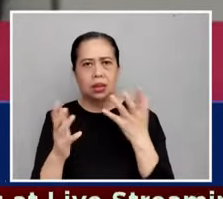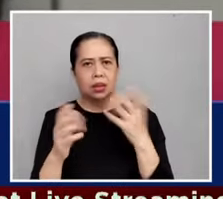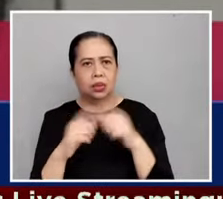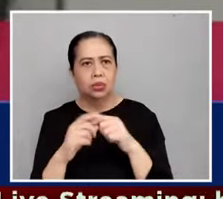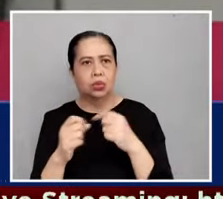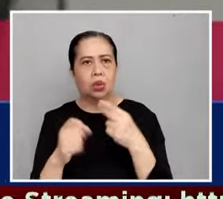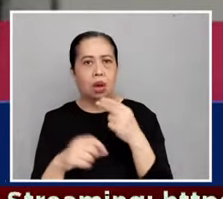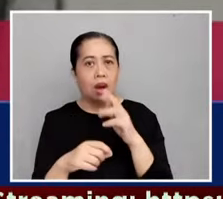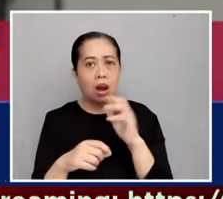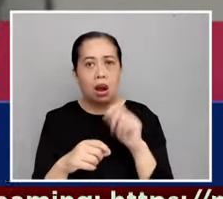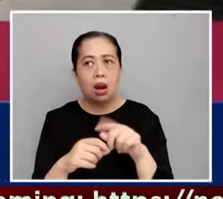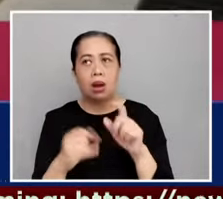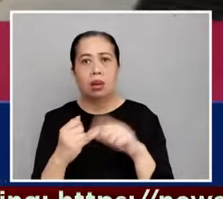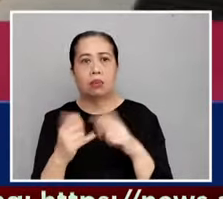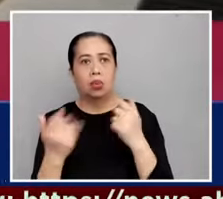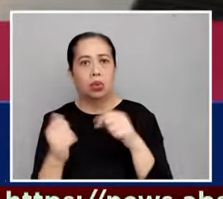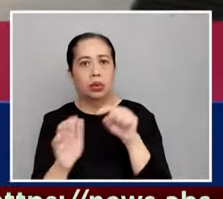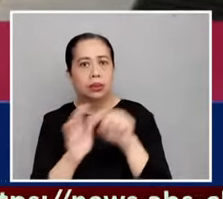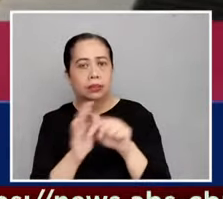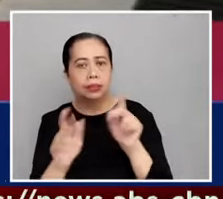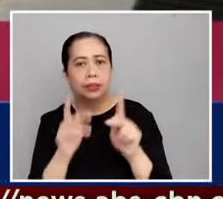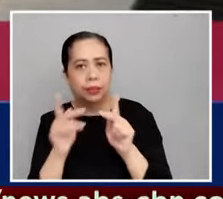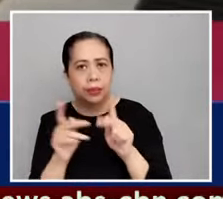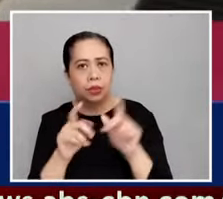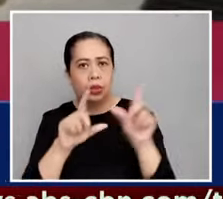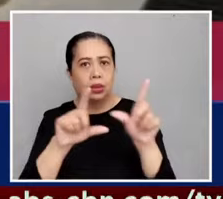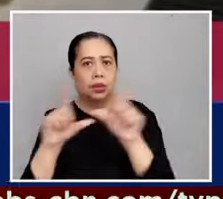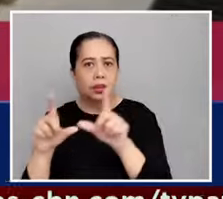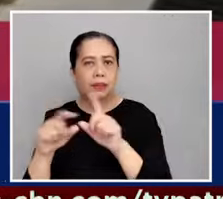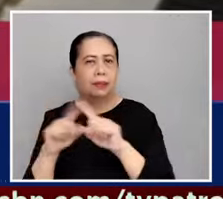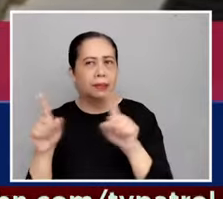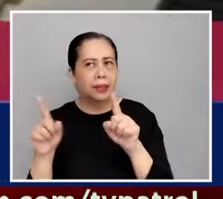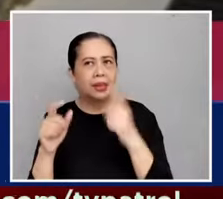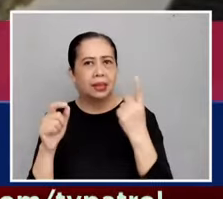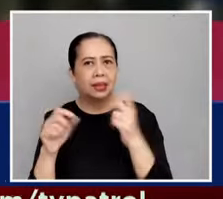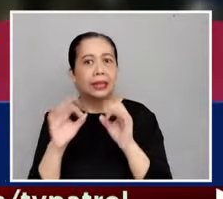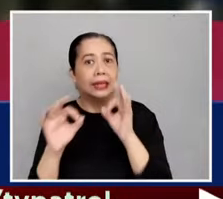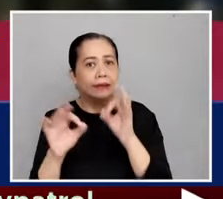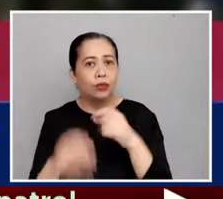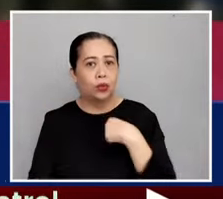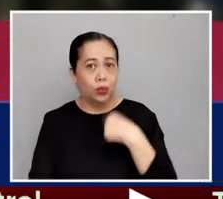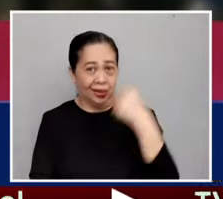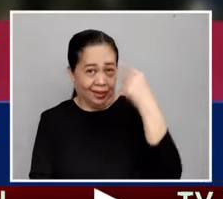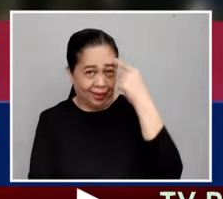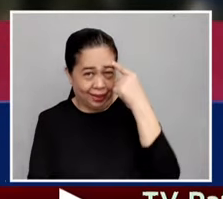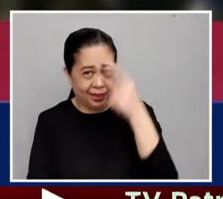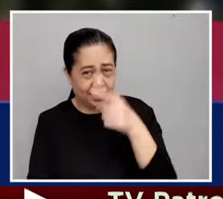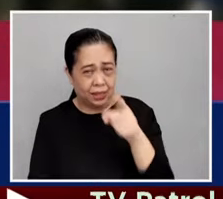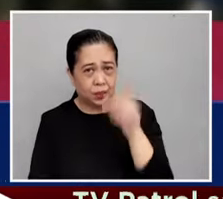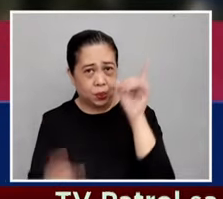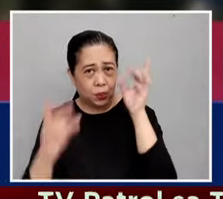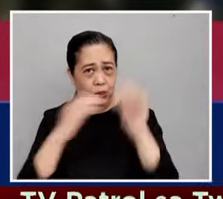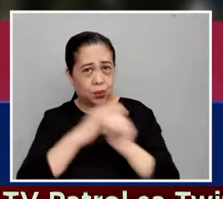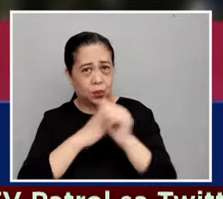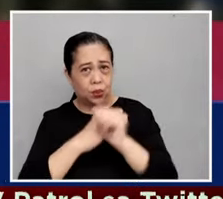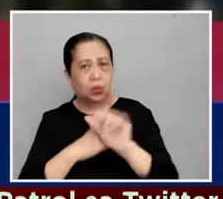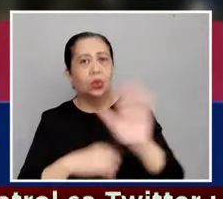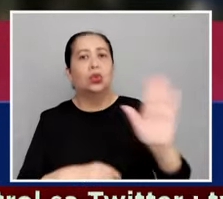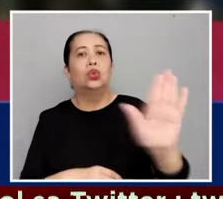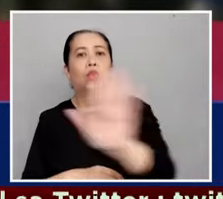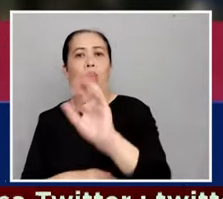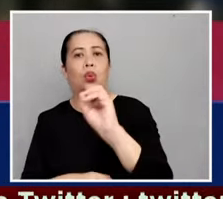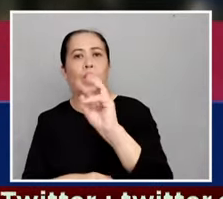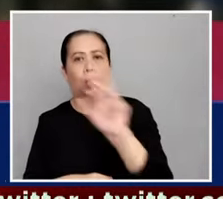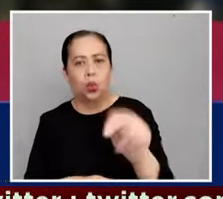just to disarm or neutralize yung suspect. But do so kung sa tingin nyo ay nalalagay sa alanganin ang inyong sariling